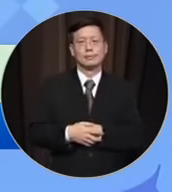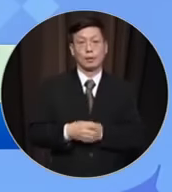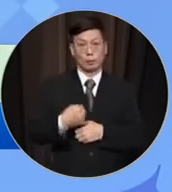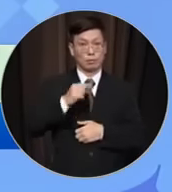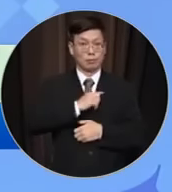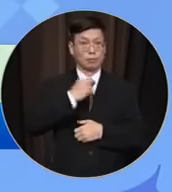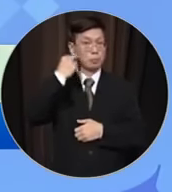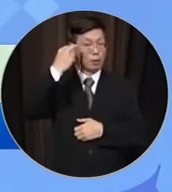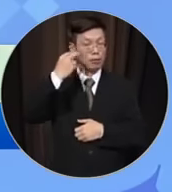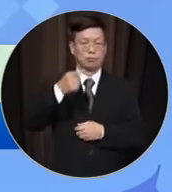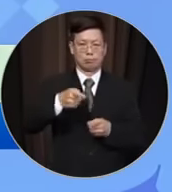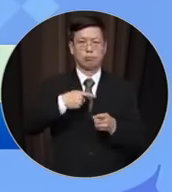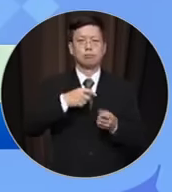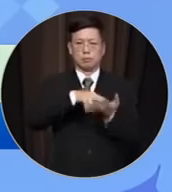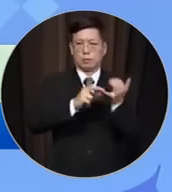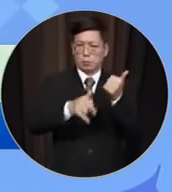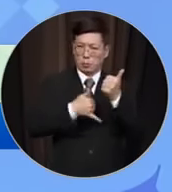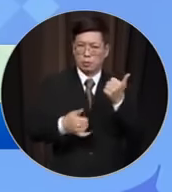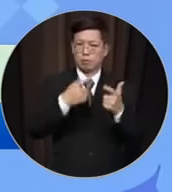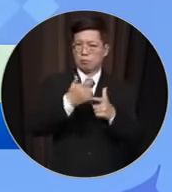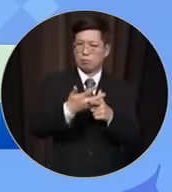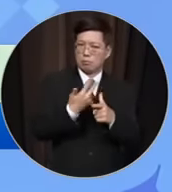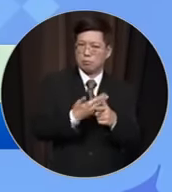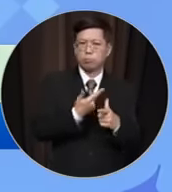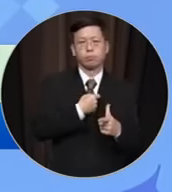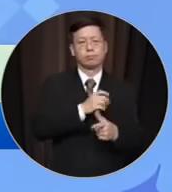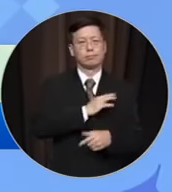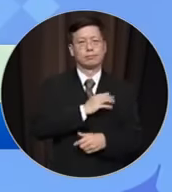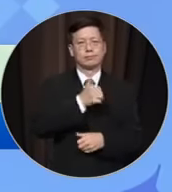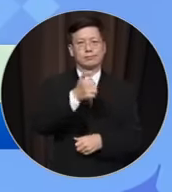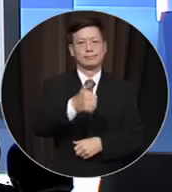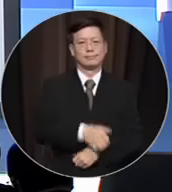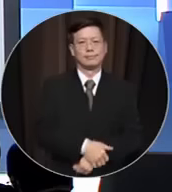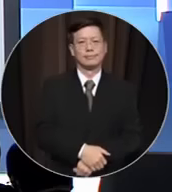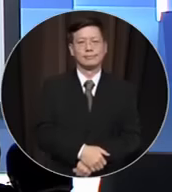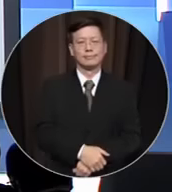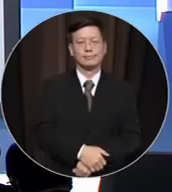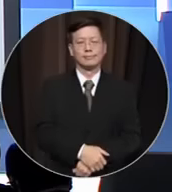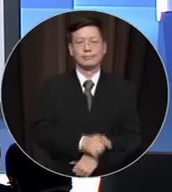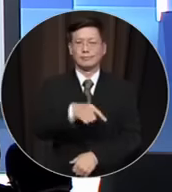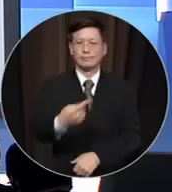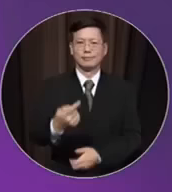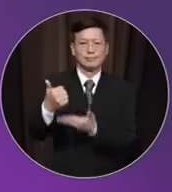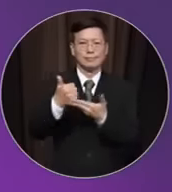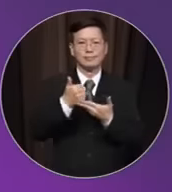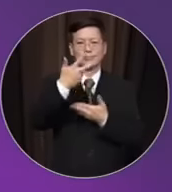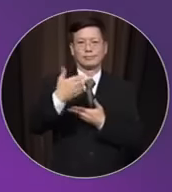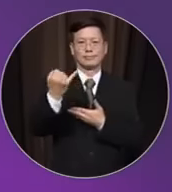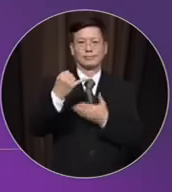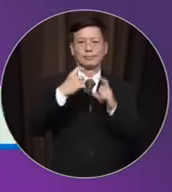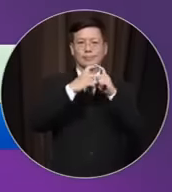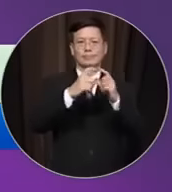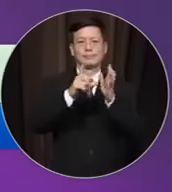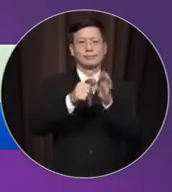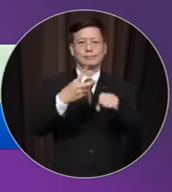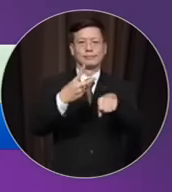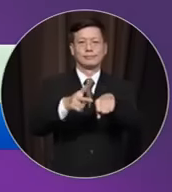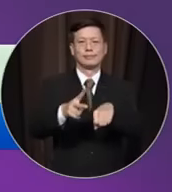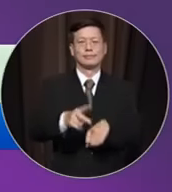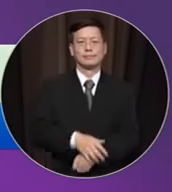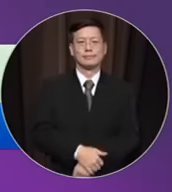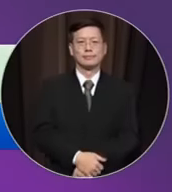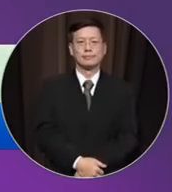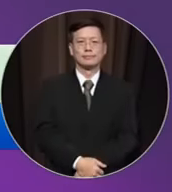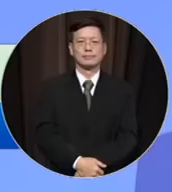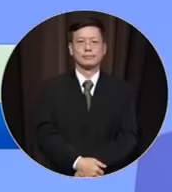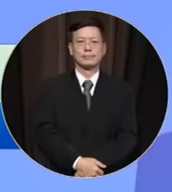得立委是应该要有专职。谢谢大家。 接下来我们请徐新颖女士回答，时间两